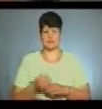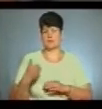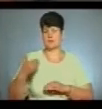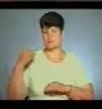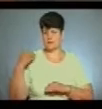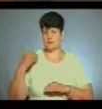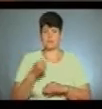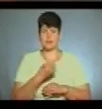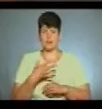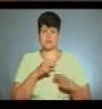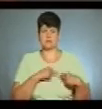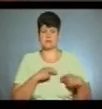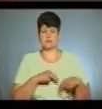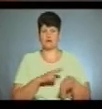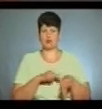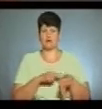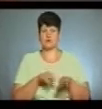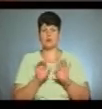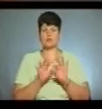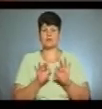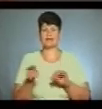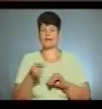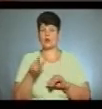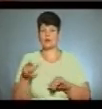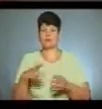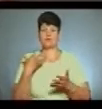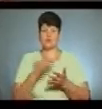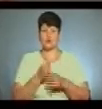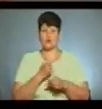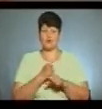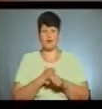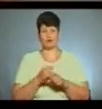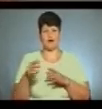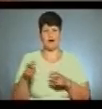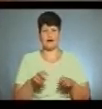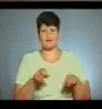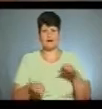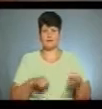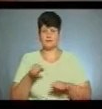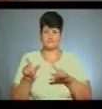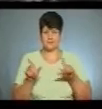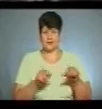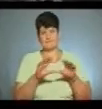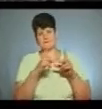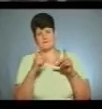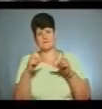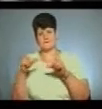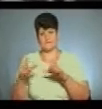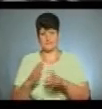спиною 15 працівників поліції області розповідають тернополянам про свою роботу. Катають дітей на велосипедах та фотографуються.